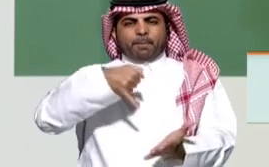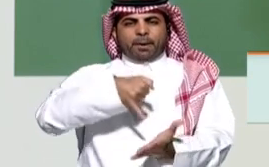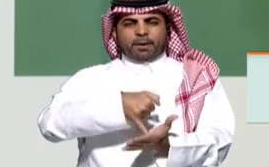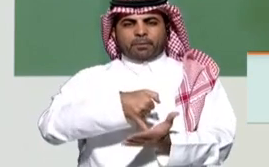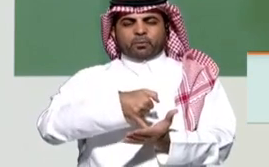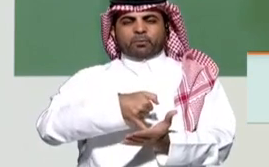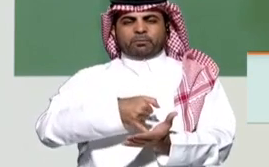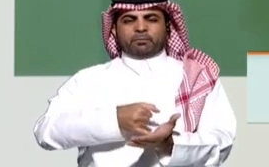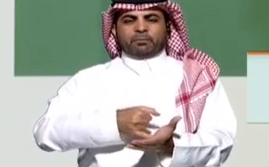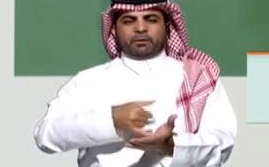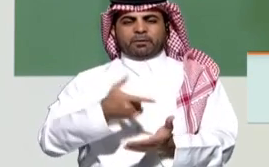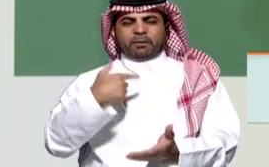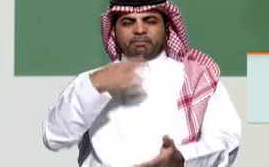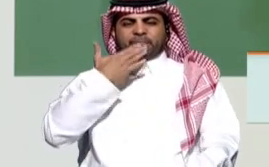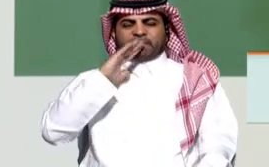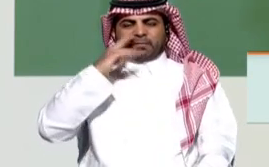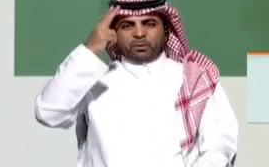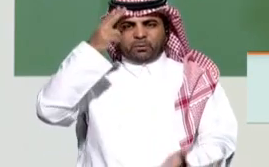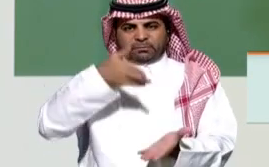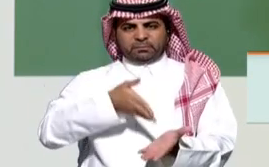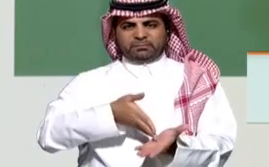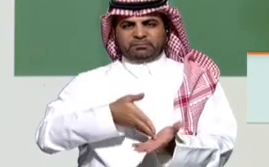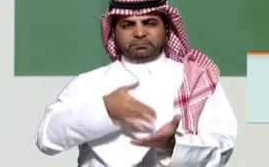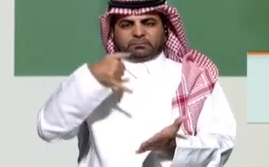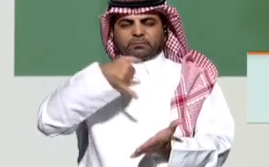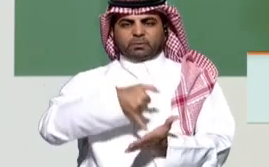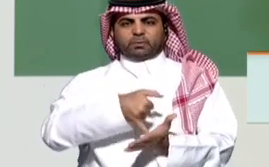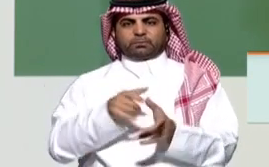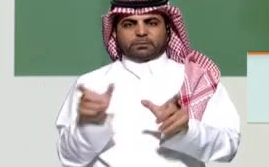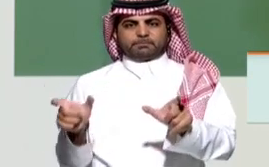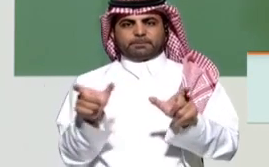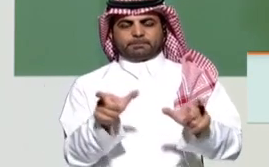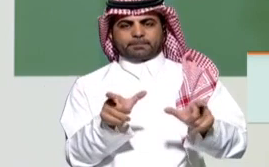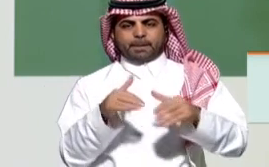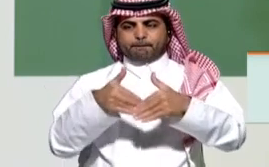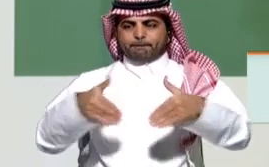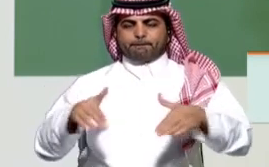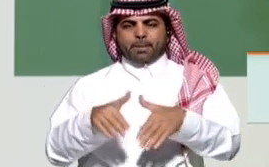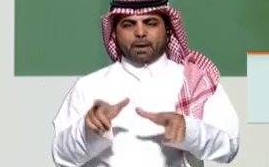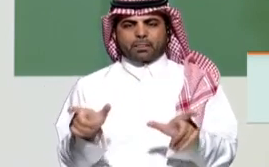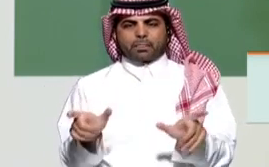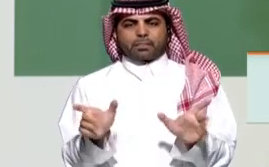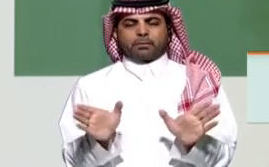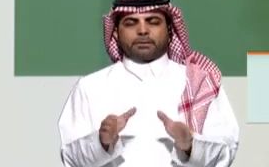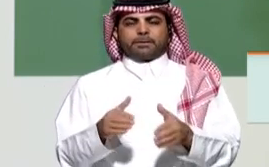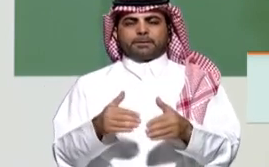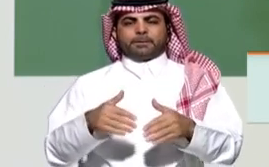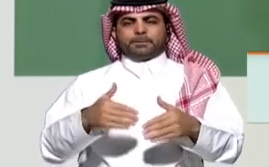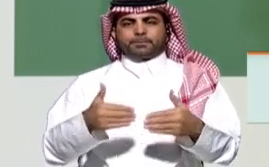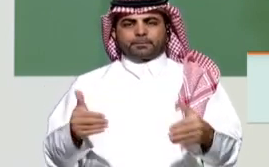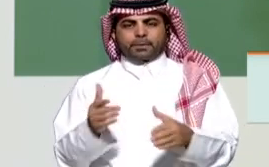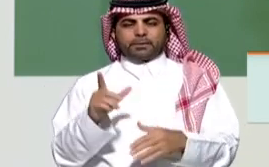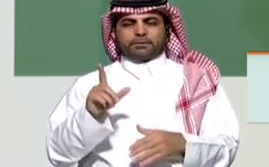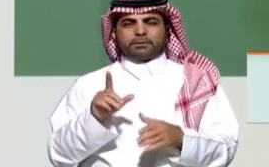الوطني اللي احنا فخورين به جدا، المركز الوطني للوقاية بالأمراض ومكافحتها السعودي